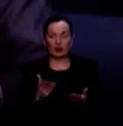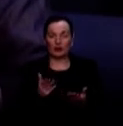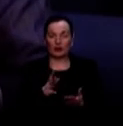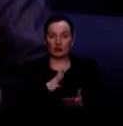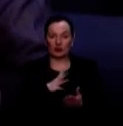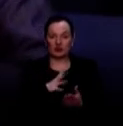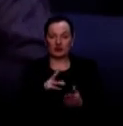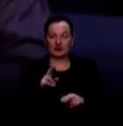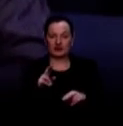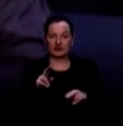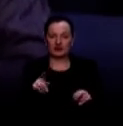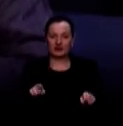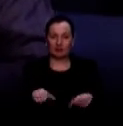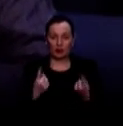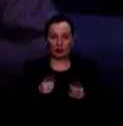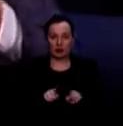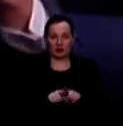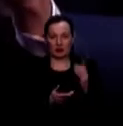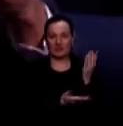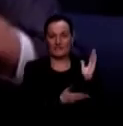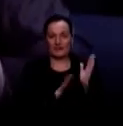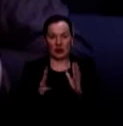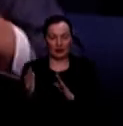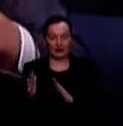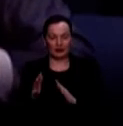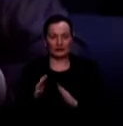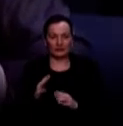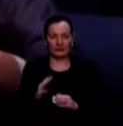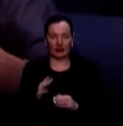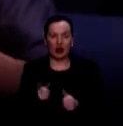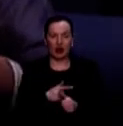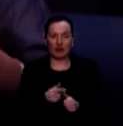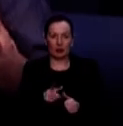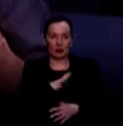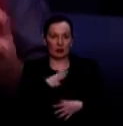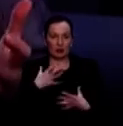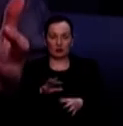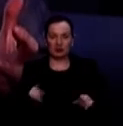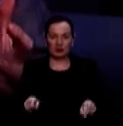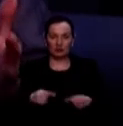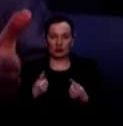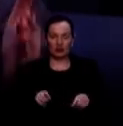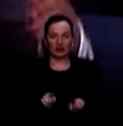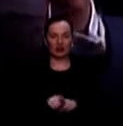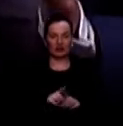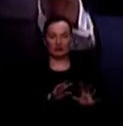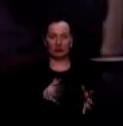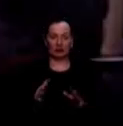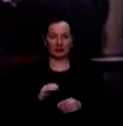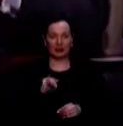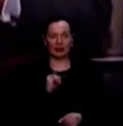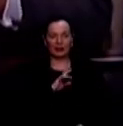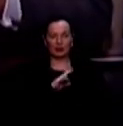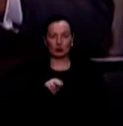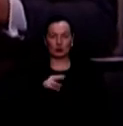були створені або не створені, дуже багато... Знаєте, там таких випадків, коли індустріальні парки, вони на